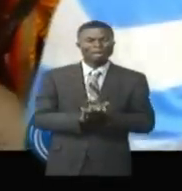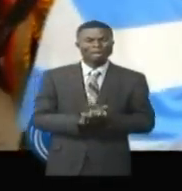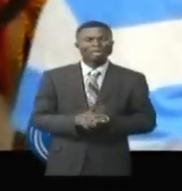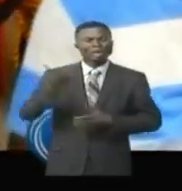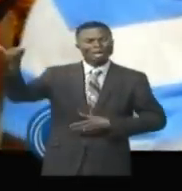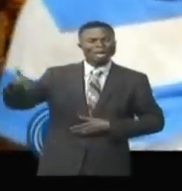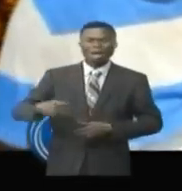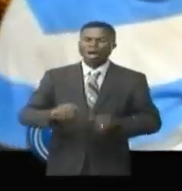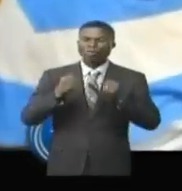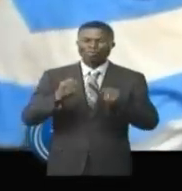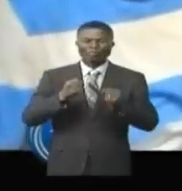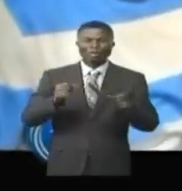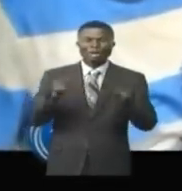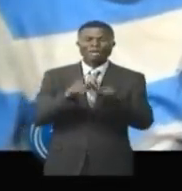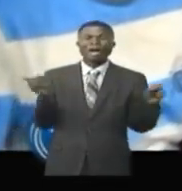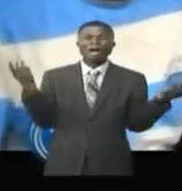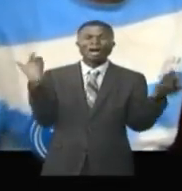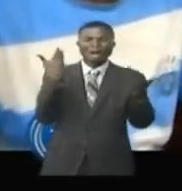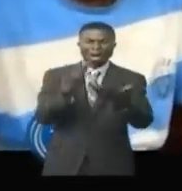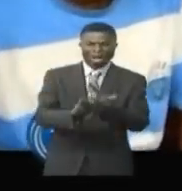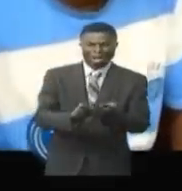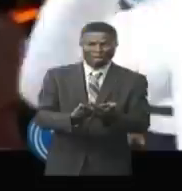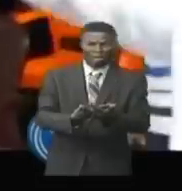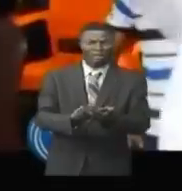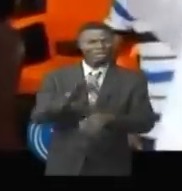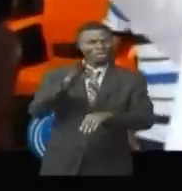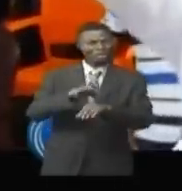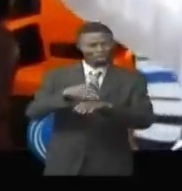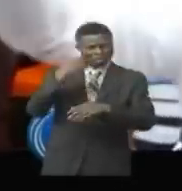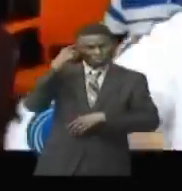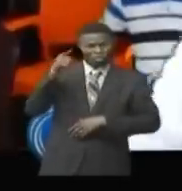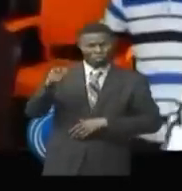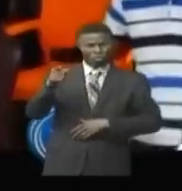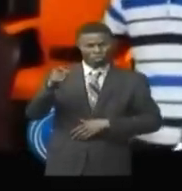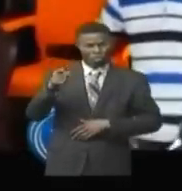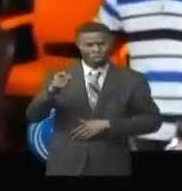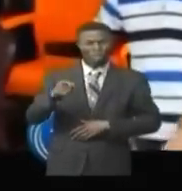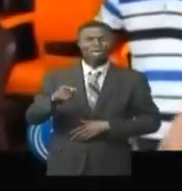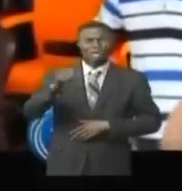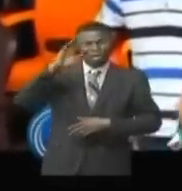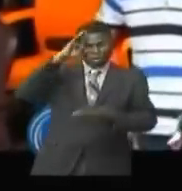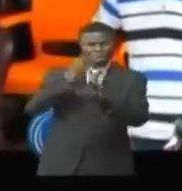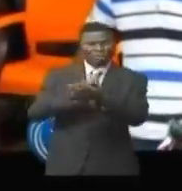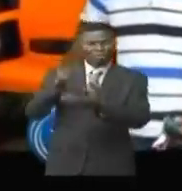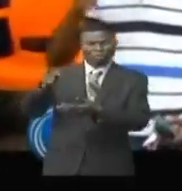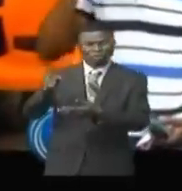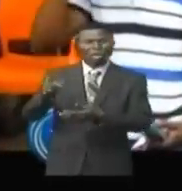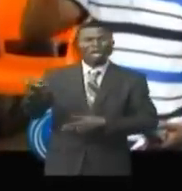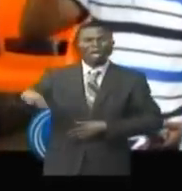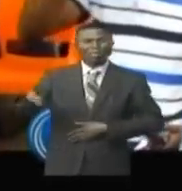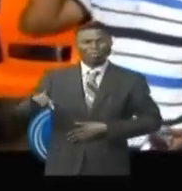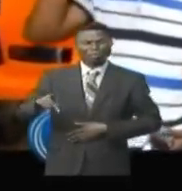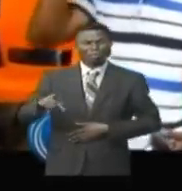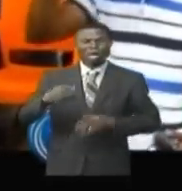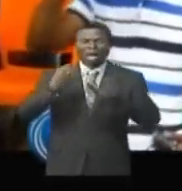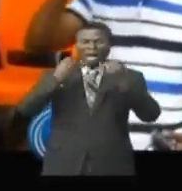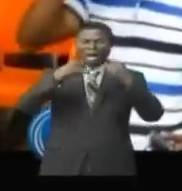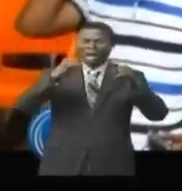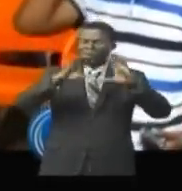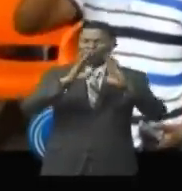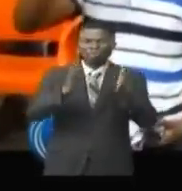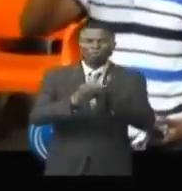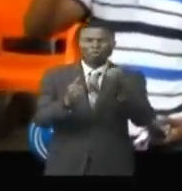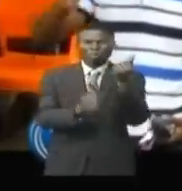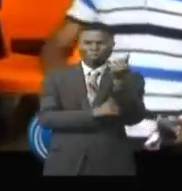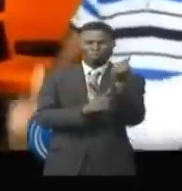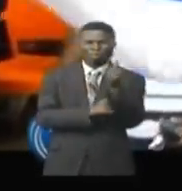accueil chaleureux à son arrivée, était une belle opportunité pour ces dignes fils de la Mongala de socialiser nos compatriotes à